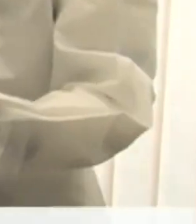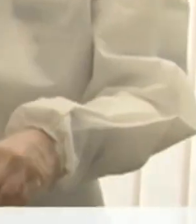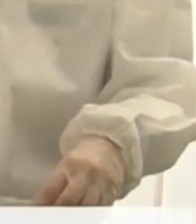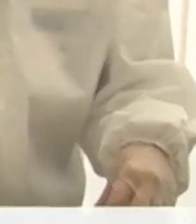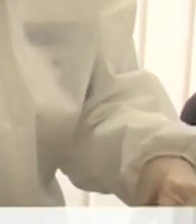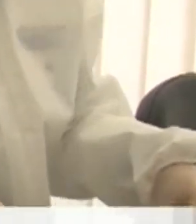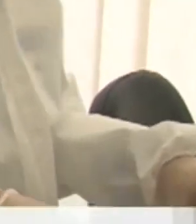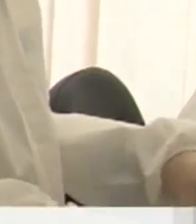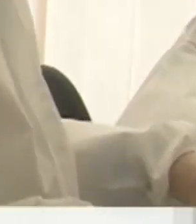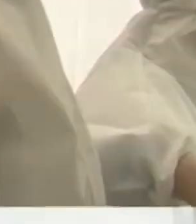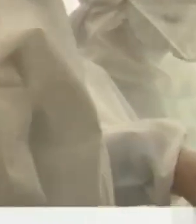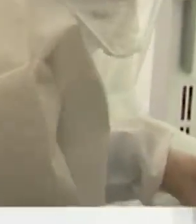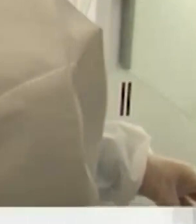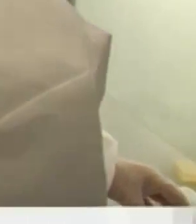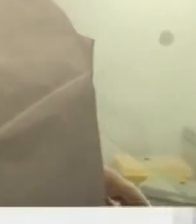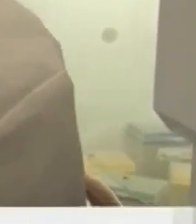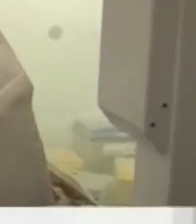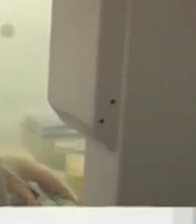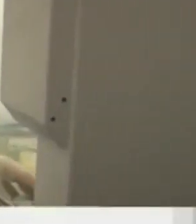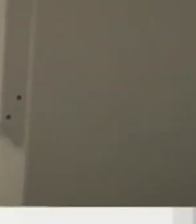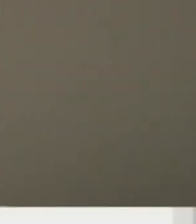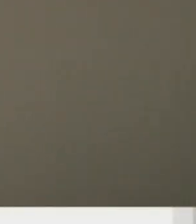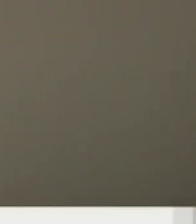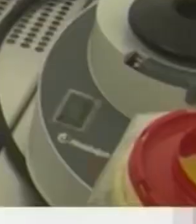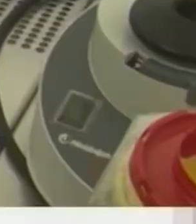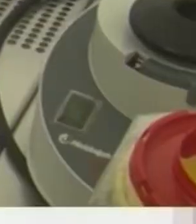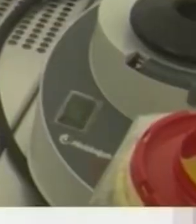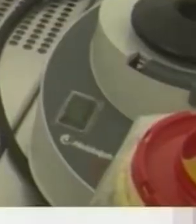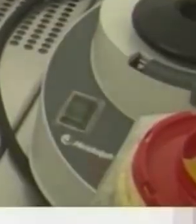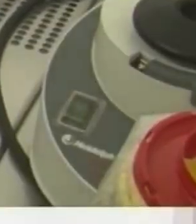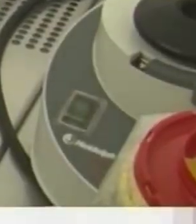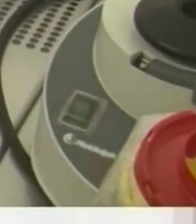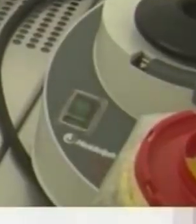първо лице пред камерата на Нова лекарят преборил COVID-19.